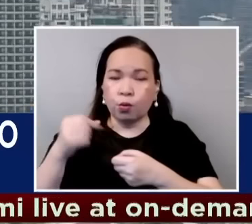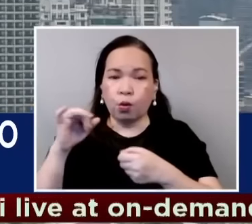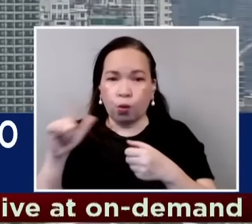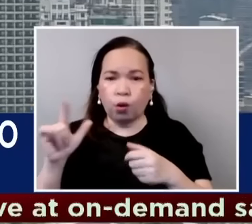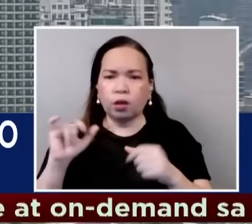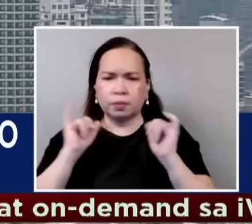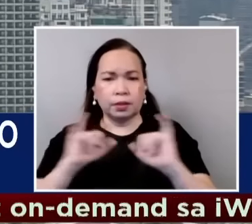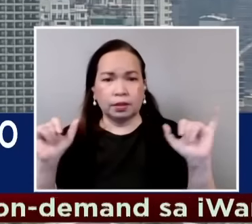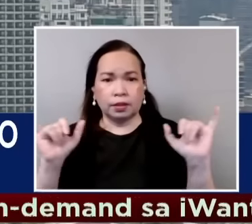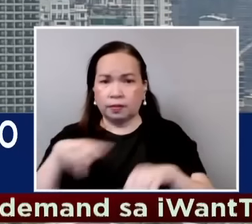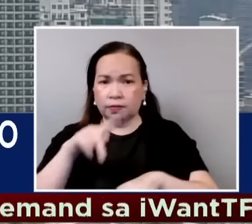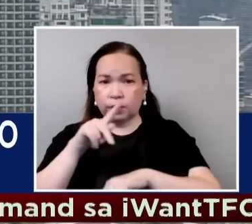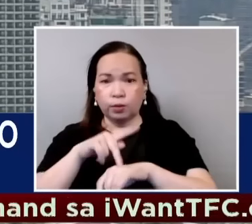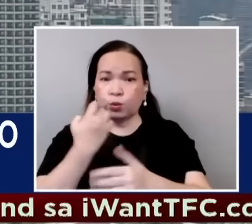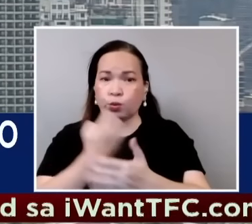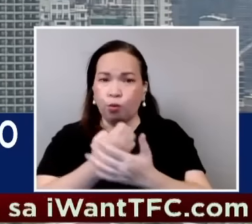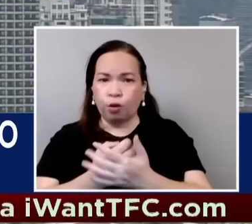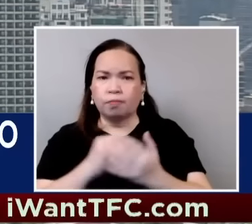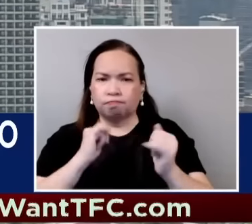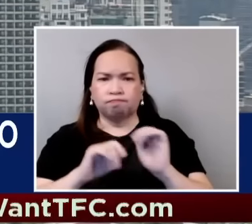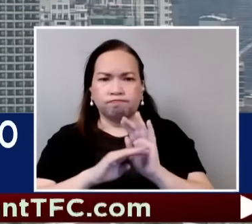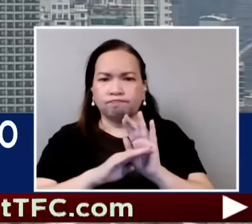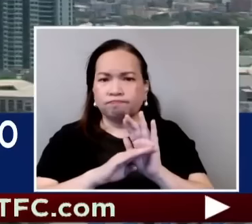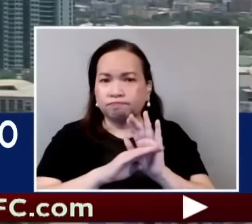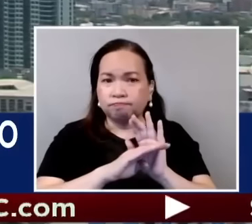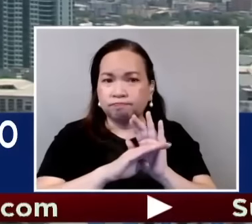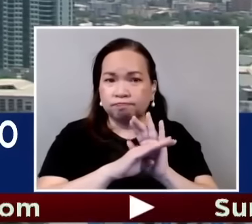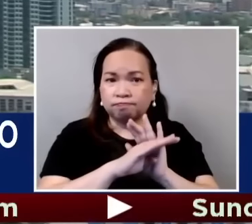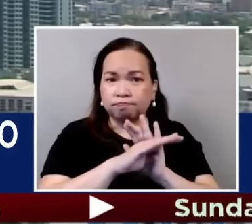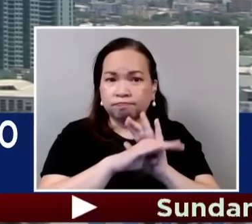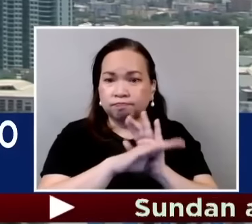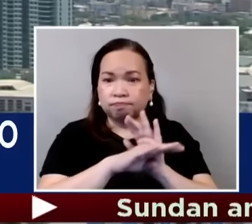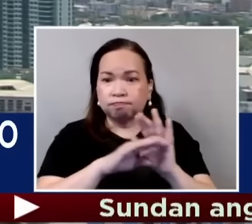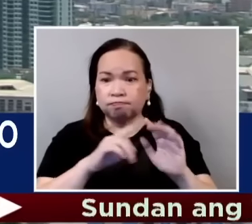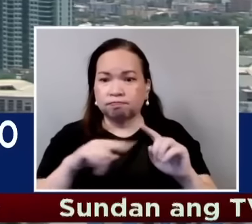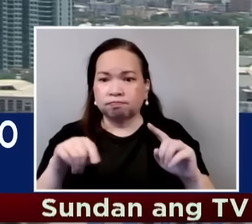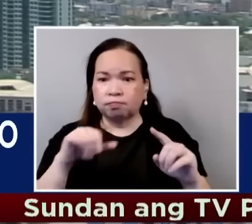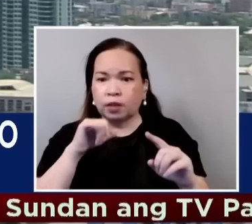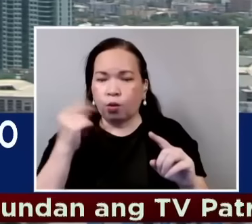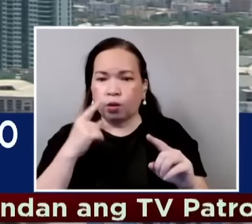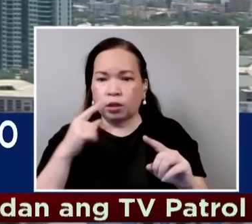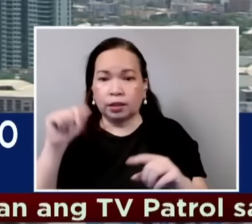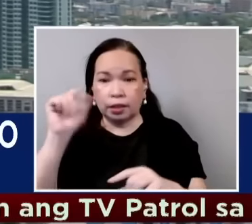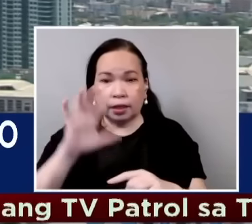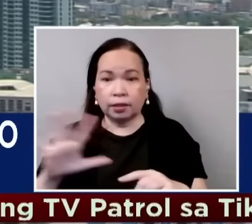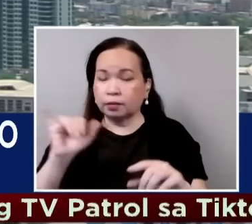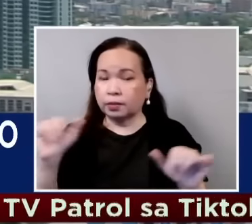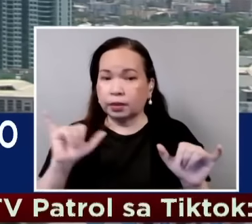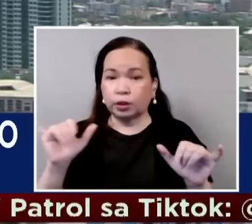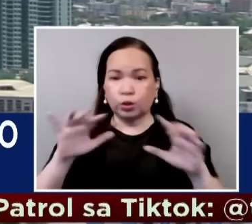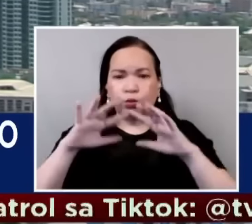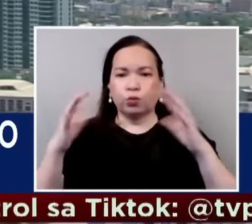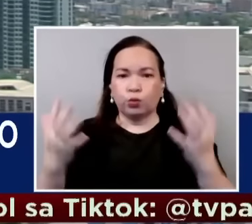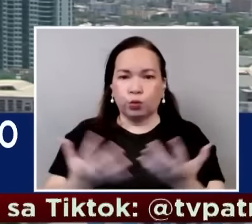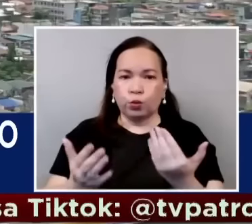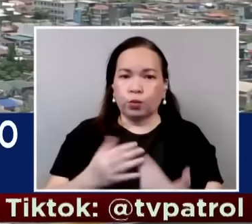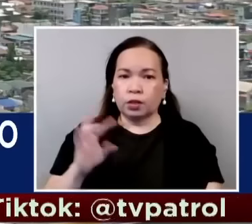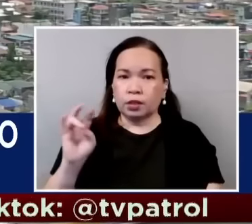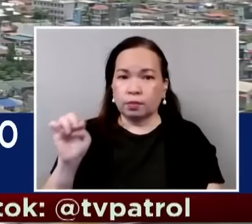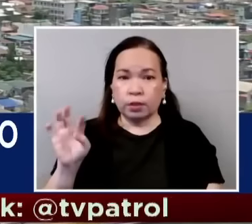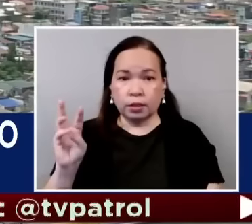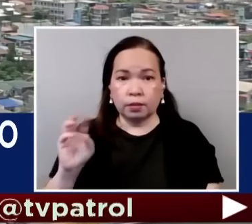sa pinakamabilis ang paglago, hindi lamang sa buong Asia, kundi pati na rin sa buong mundo. Nakapagtala ng 7.6% na paglago